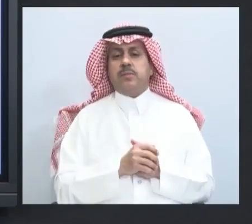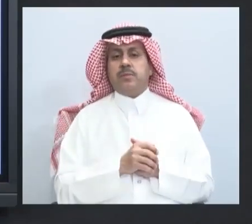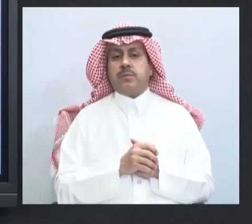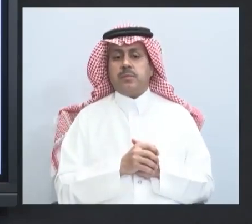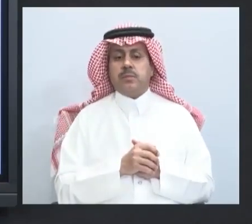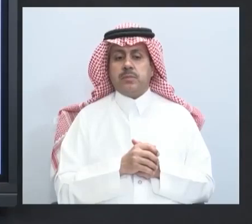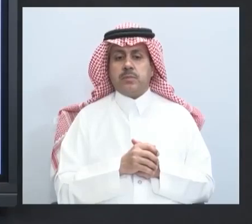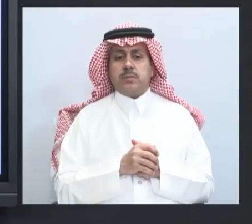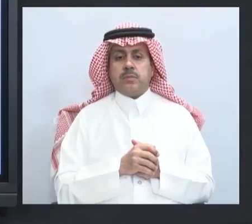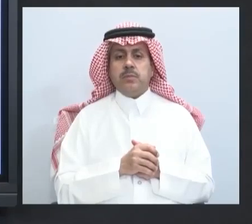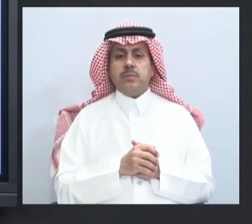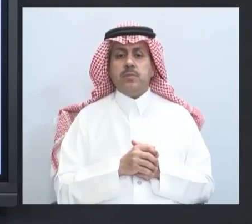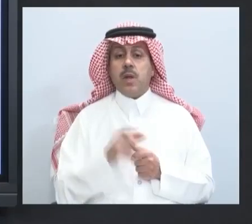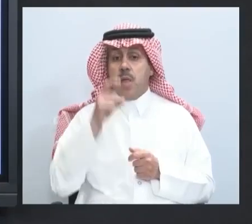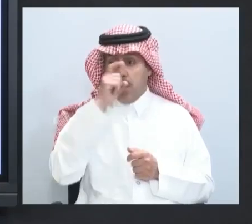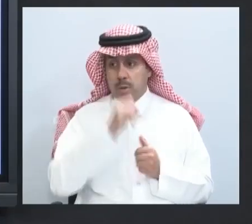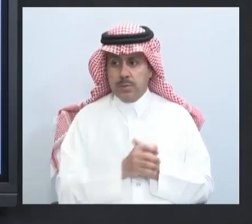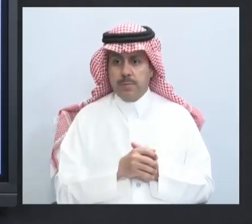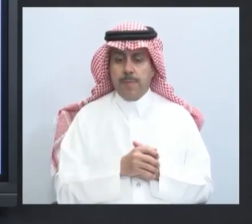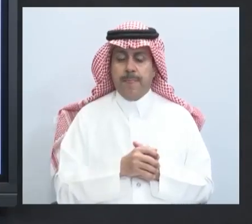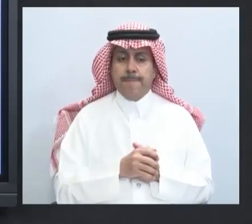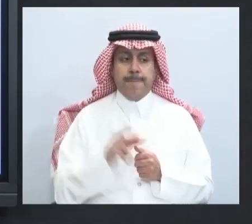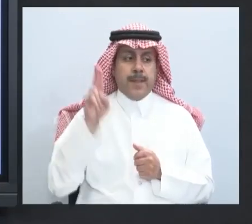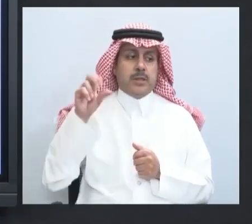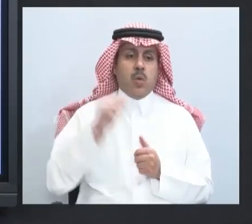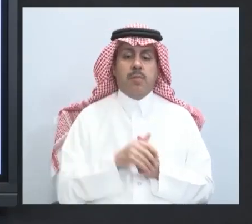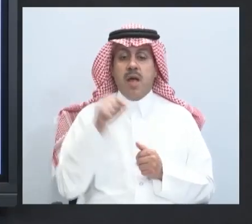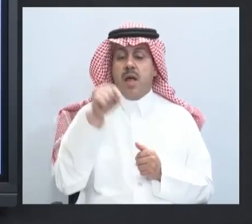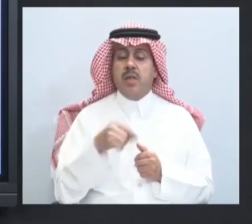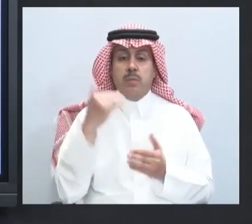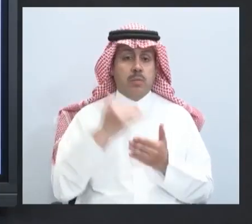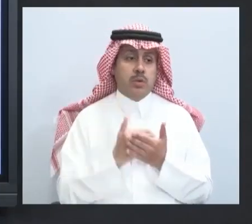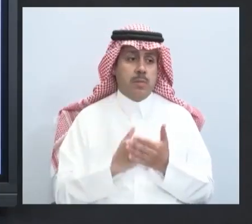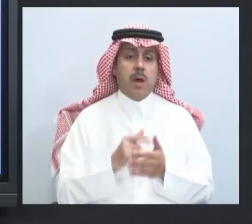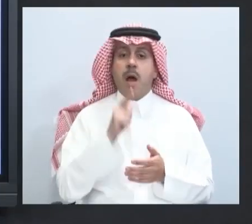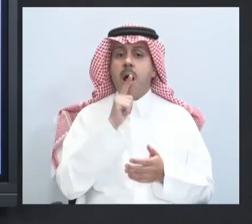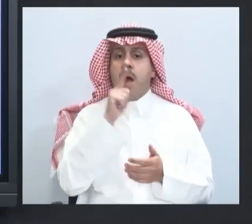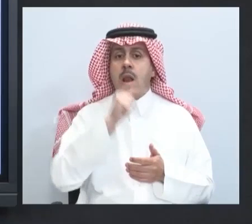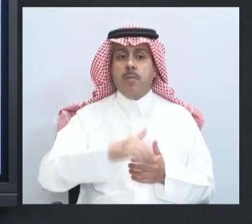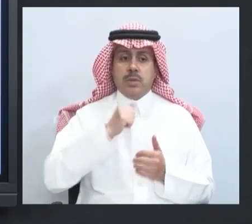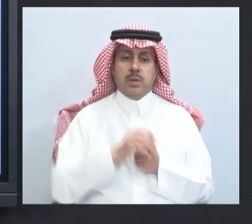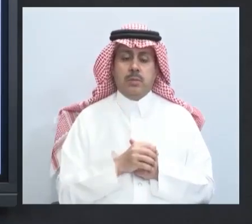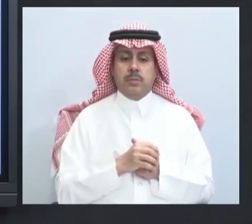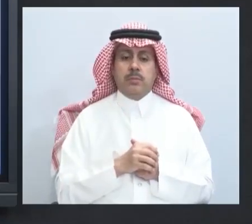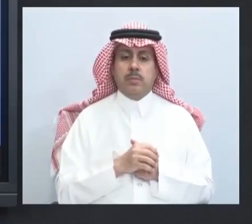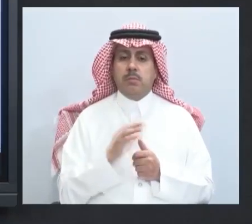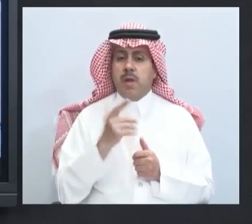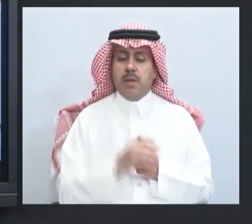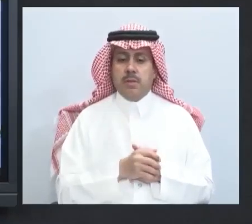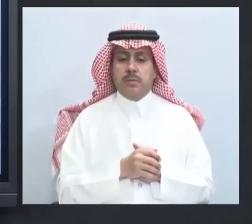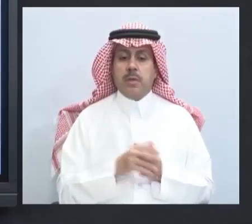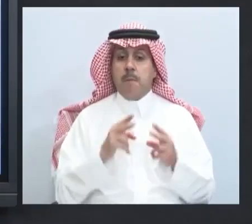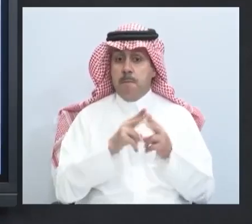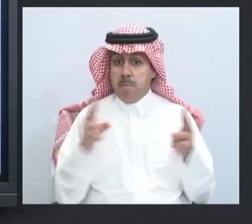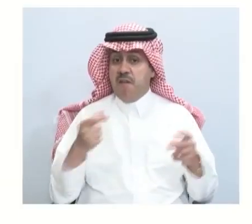الدرس السابق ذلكم الامر في تقويم ذلك المجتمع ماذا قال عليه الصلاه والسلام ناتي الى بيان